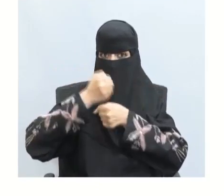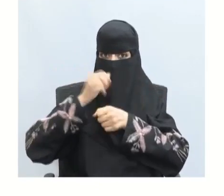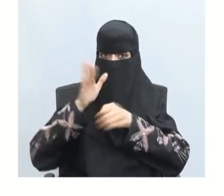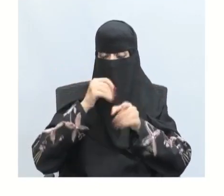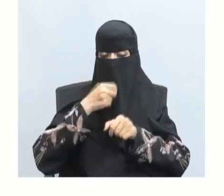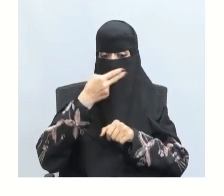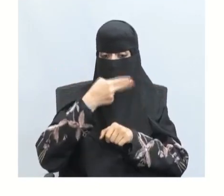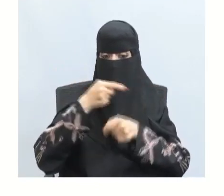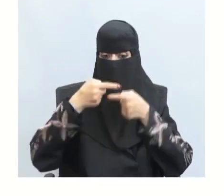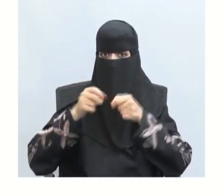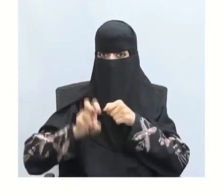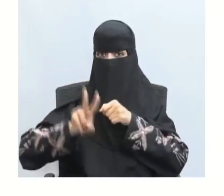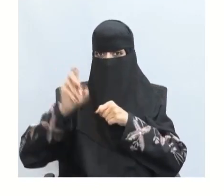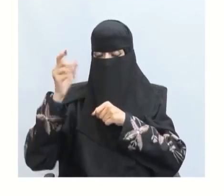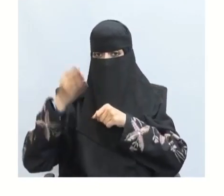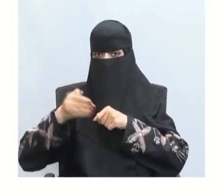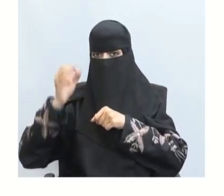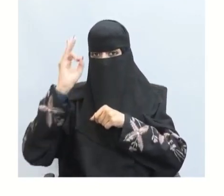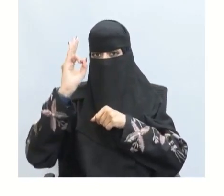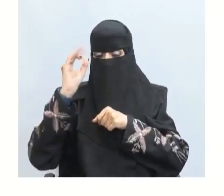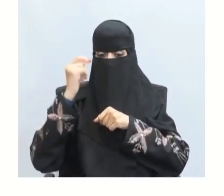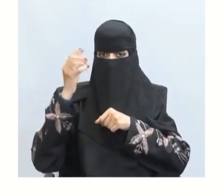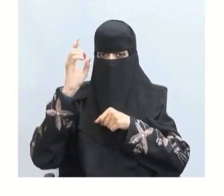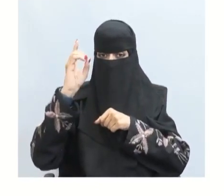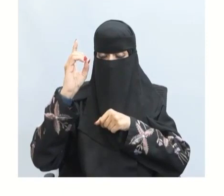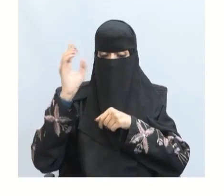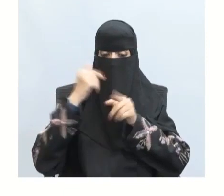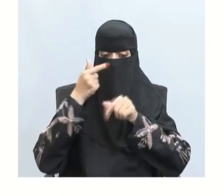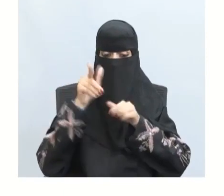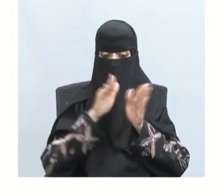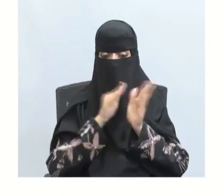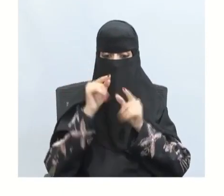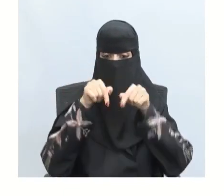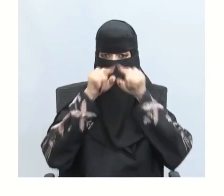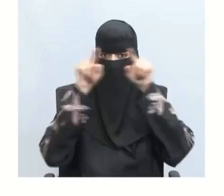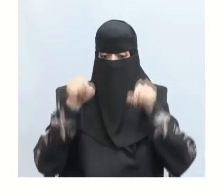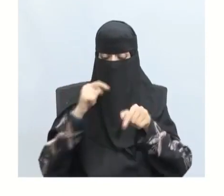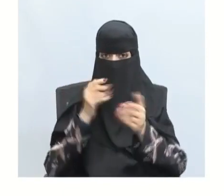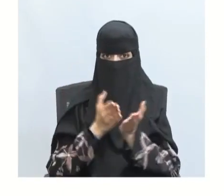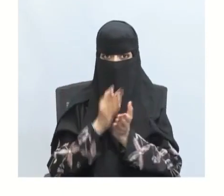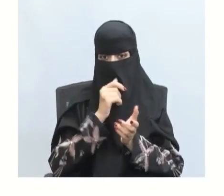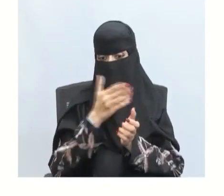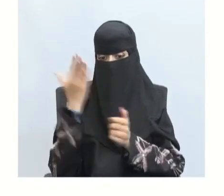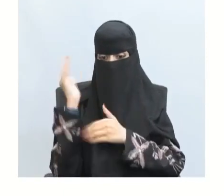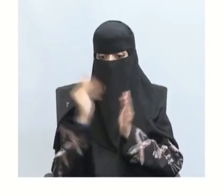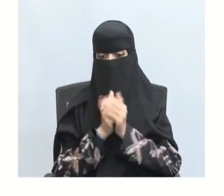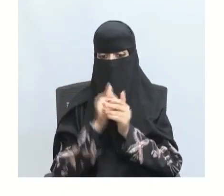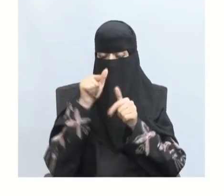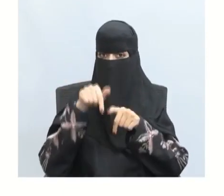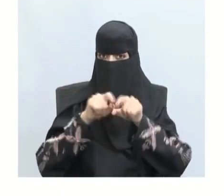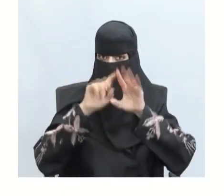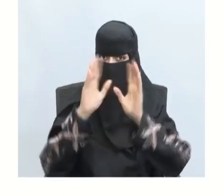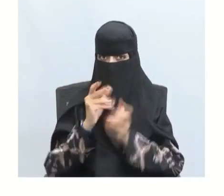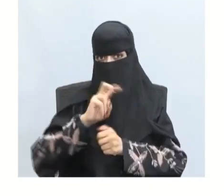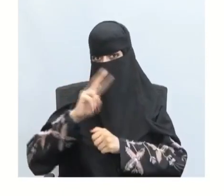وهو كما هو واضح معنا في الشكل ايضا هنا هذا الشكل تطرقنا له في السابق هنا ايضا شكل